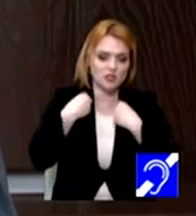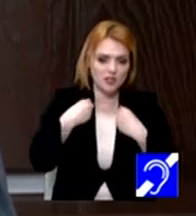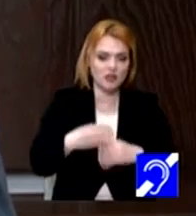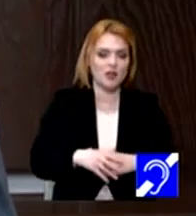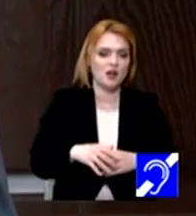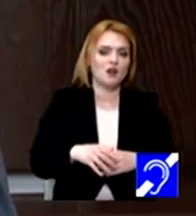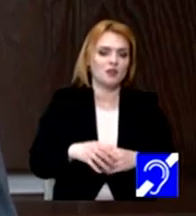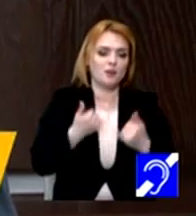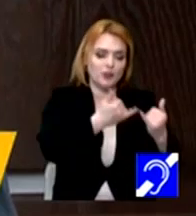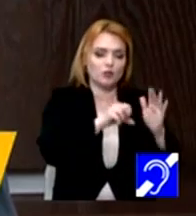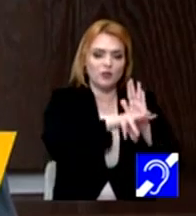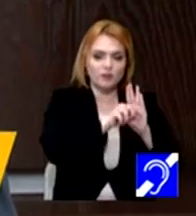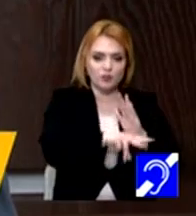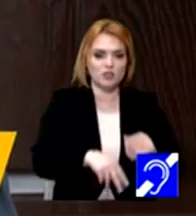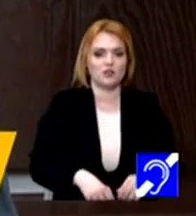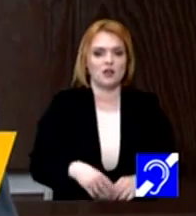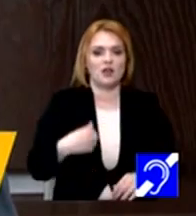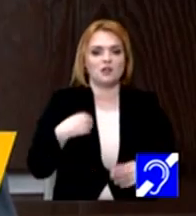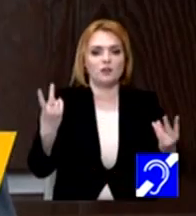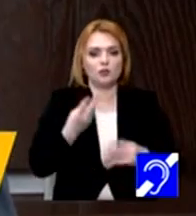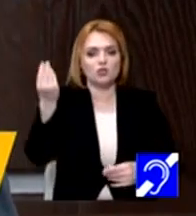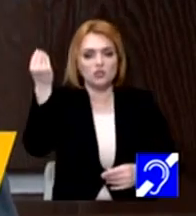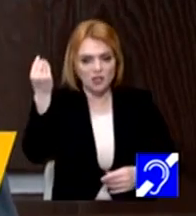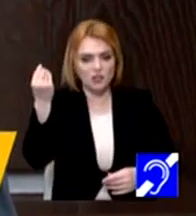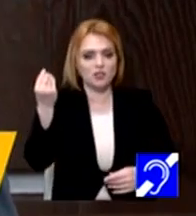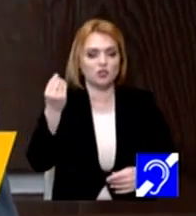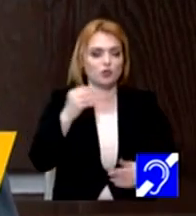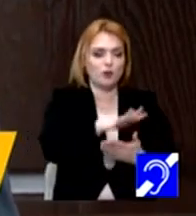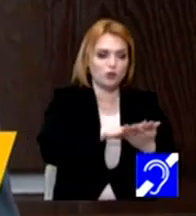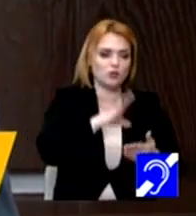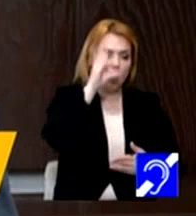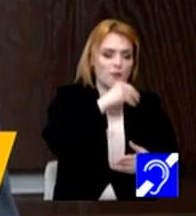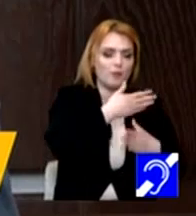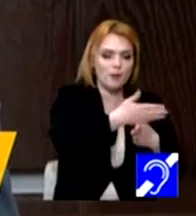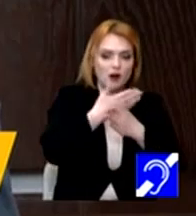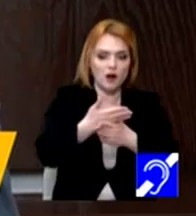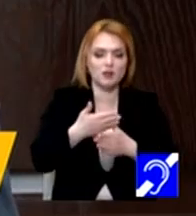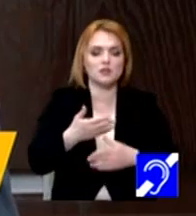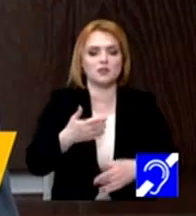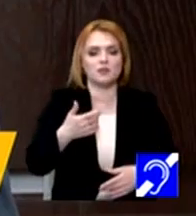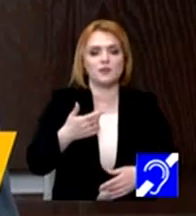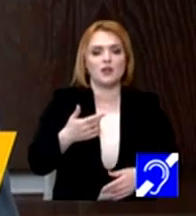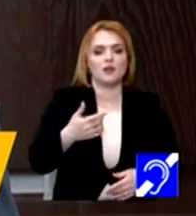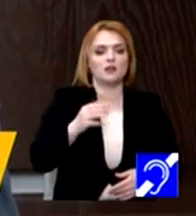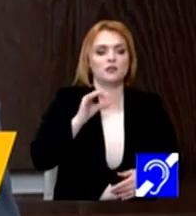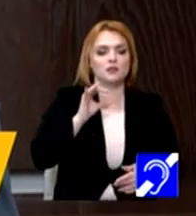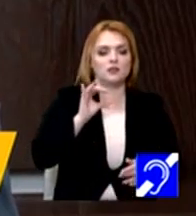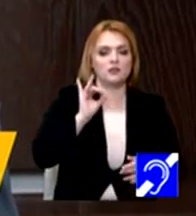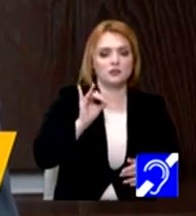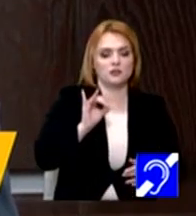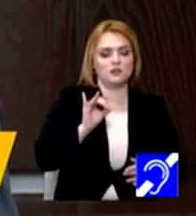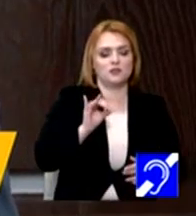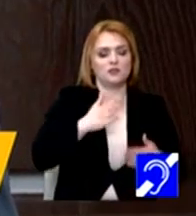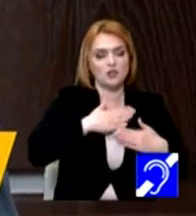avem nevoie și de fonduri pentru a continua să ajutăm cetățenii noștri să